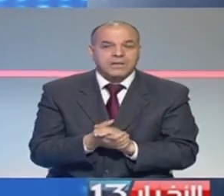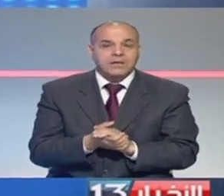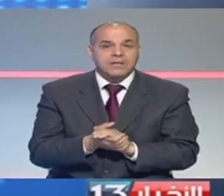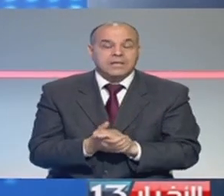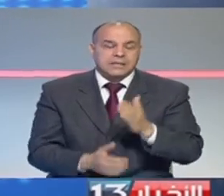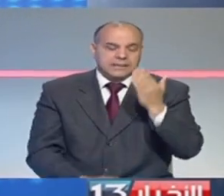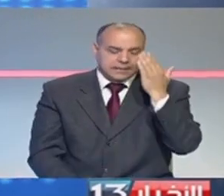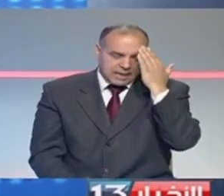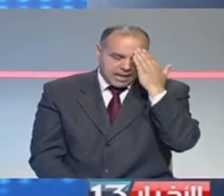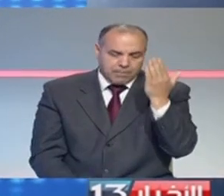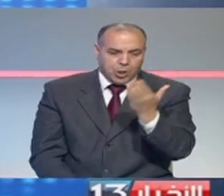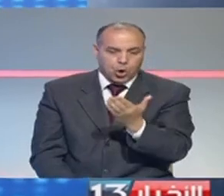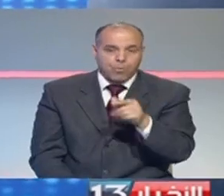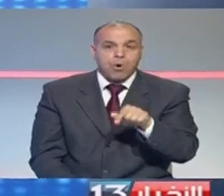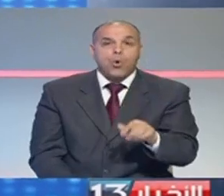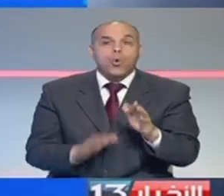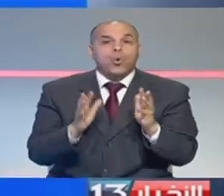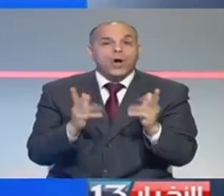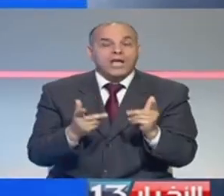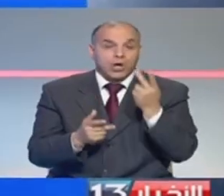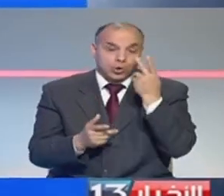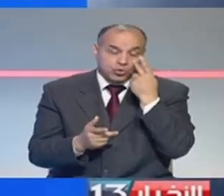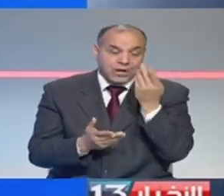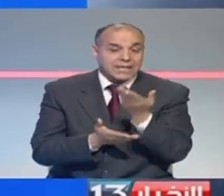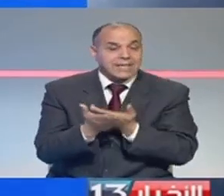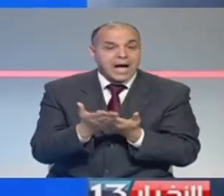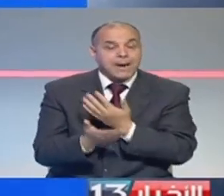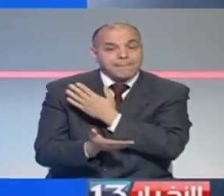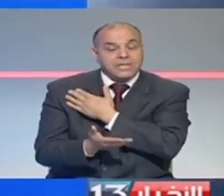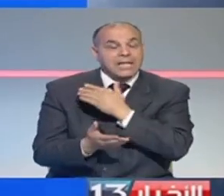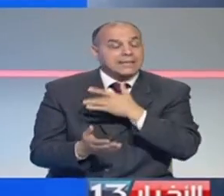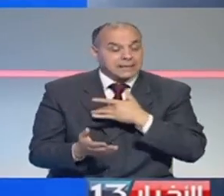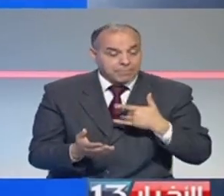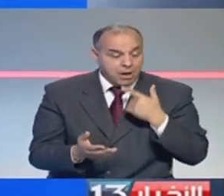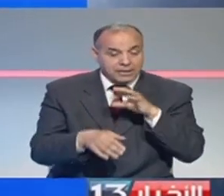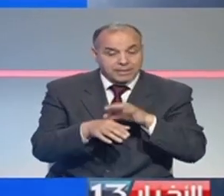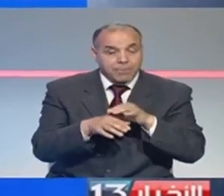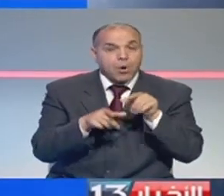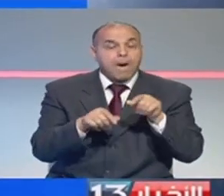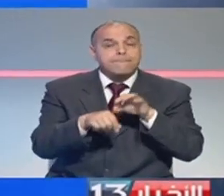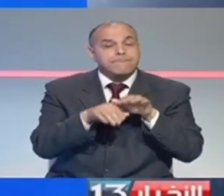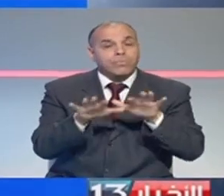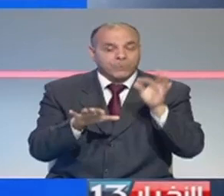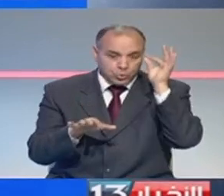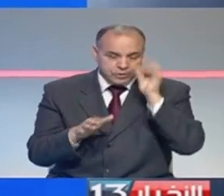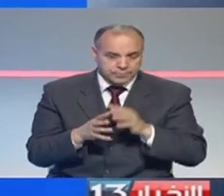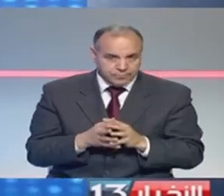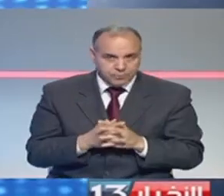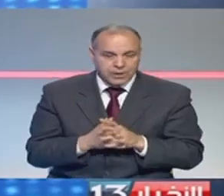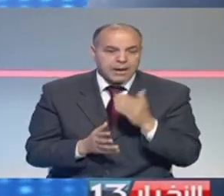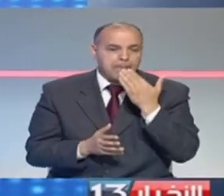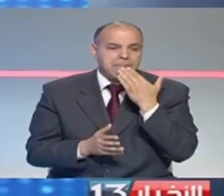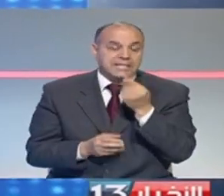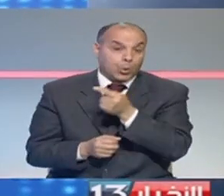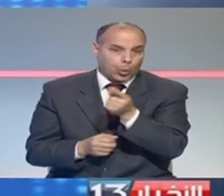سيدي الكريم، أهلا بكم، وكيف ترون تعامل الإطارات الطبية مع الوضع الوبائي في تونس؟ شكرا،